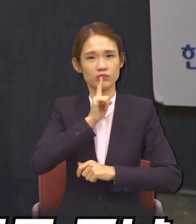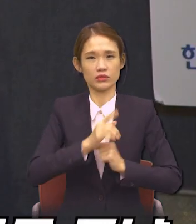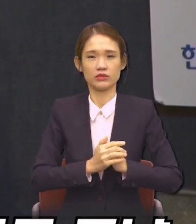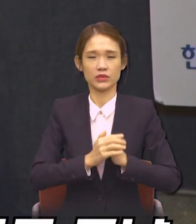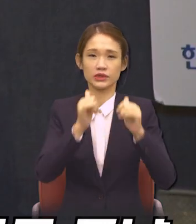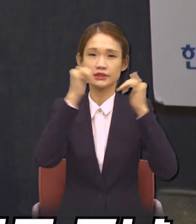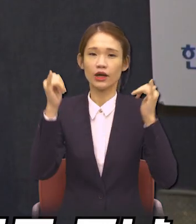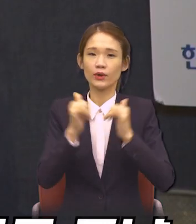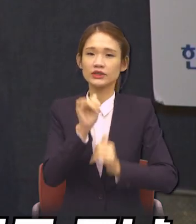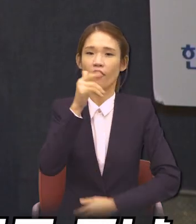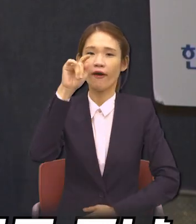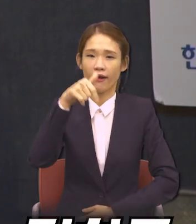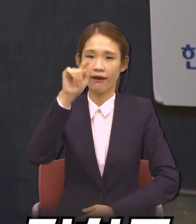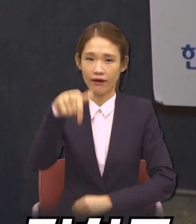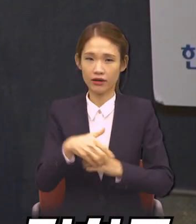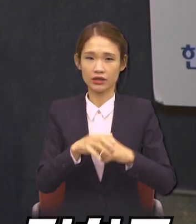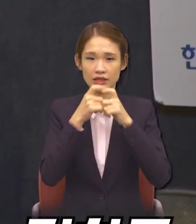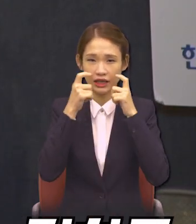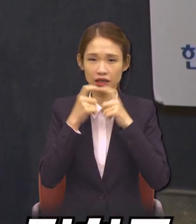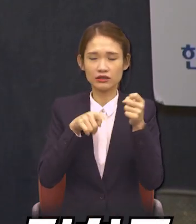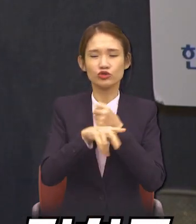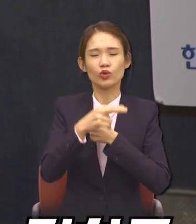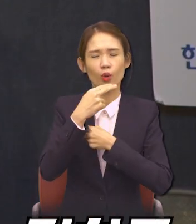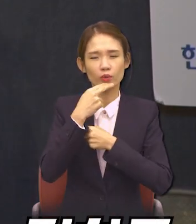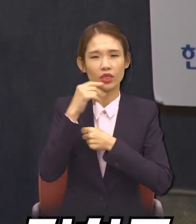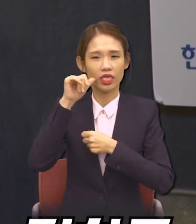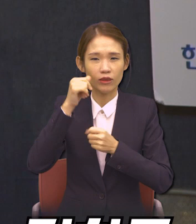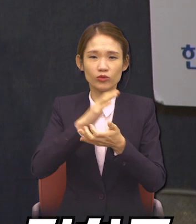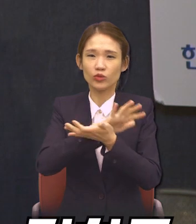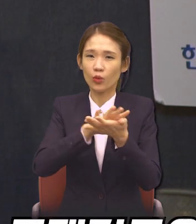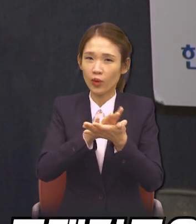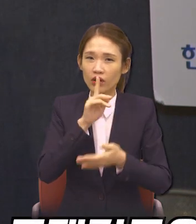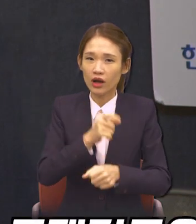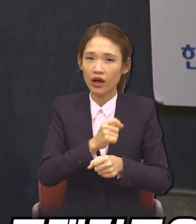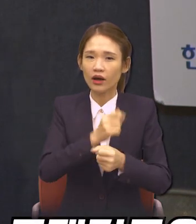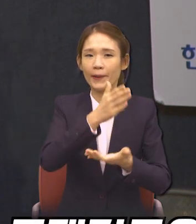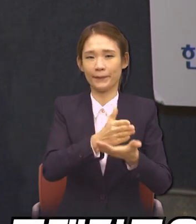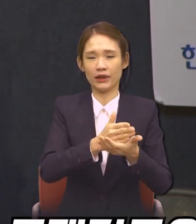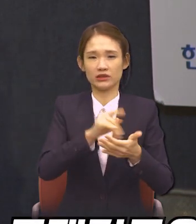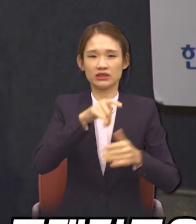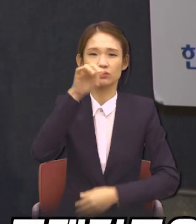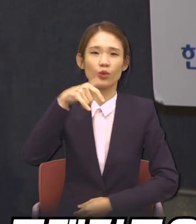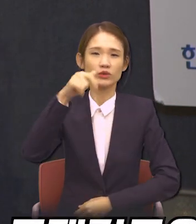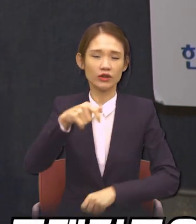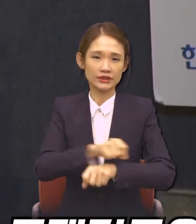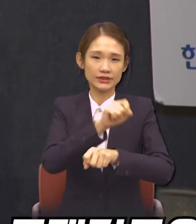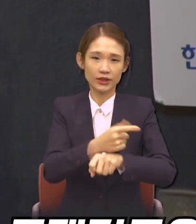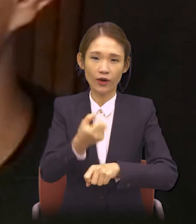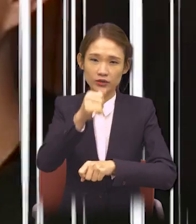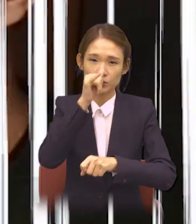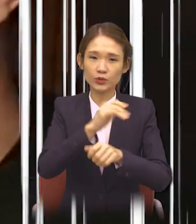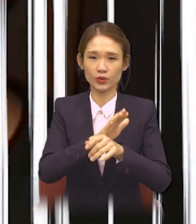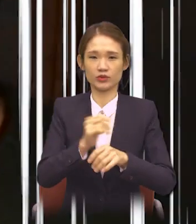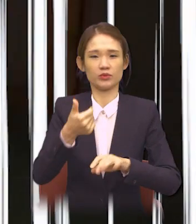사회적인 어떤 해악이라고 하는 것도 그냥 개인을 아무 이유 없이 놀리는 거하고 그 속성을 가지고 놀리는 건 굉장히 다른